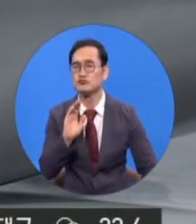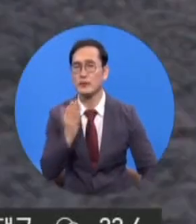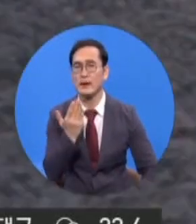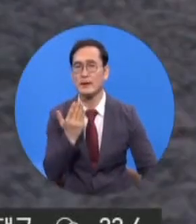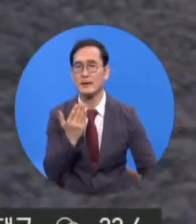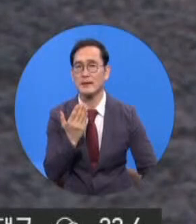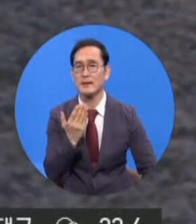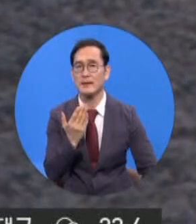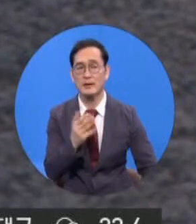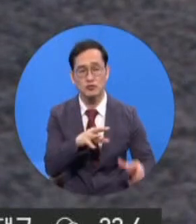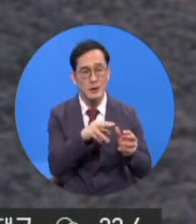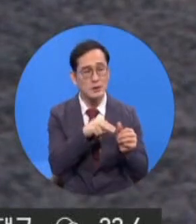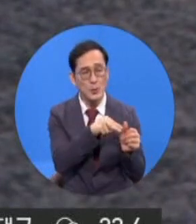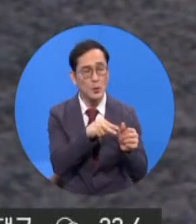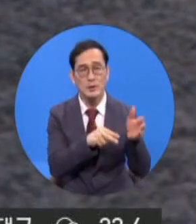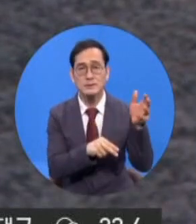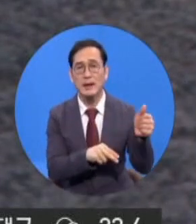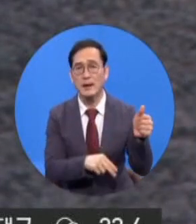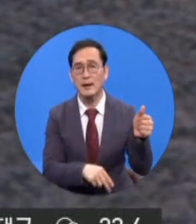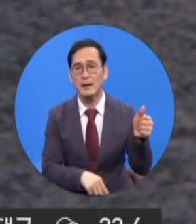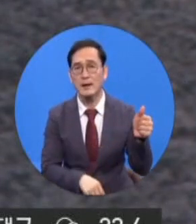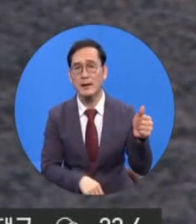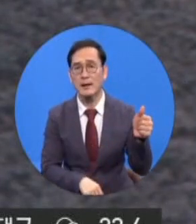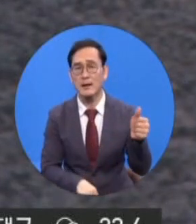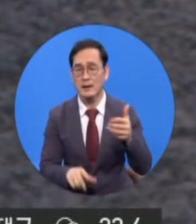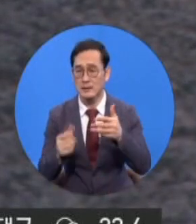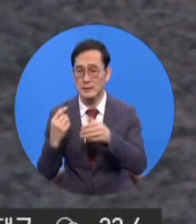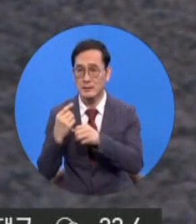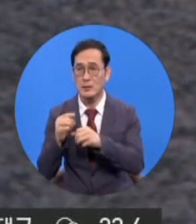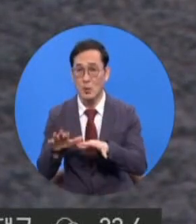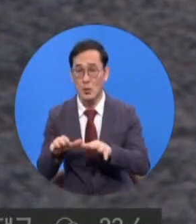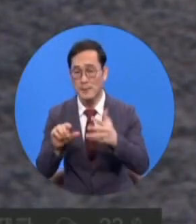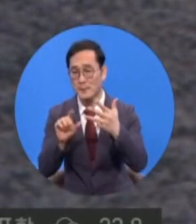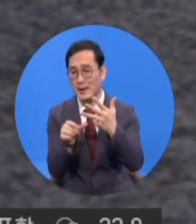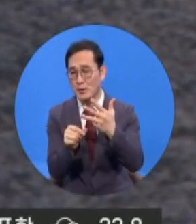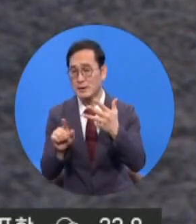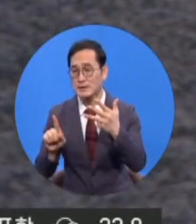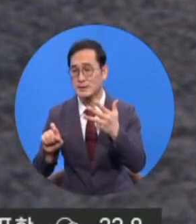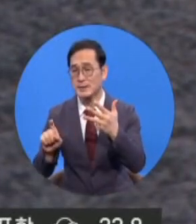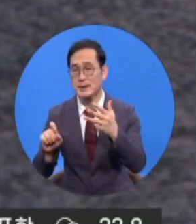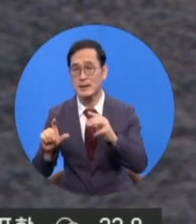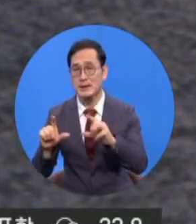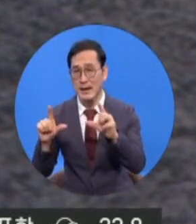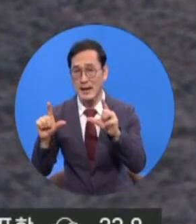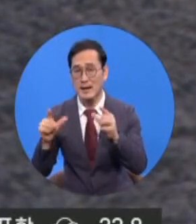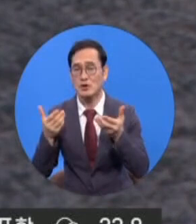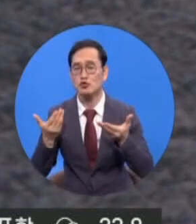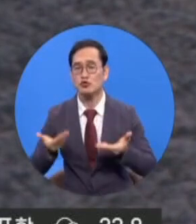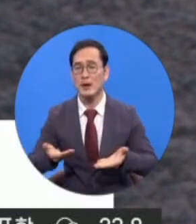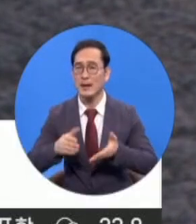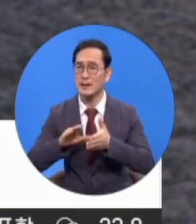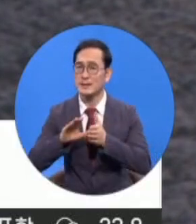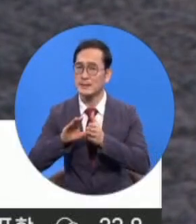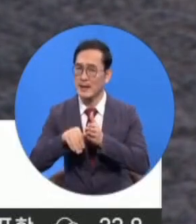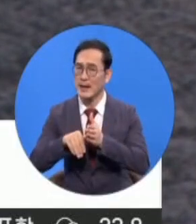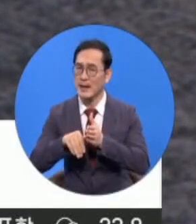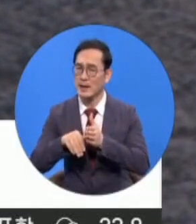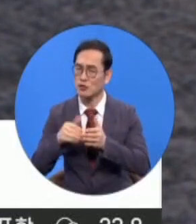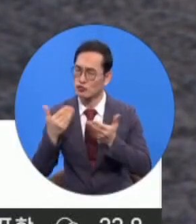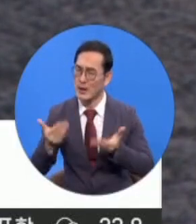국정원장 인데 8월 10일이 가 작년 2 아아 올해 줘봐 에 10일이면 휴가철이 기도 하지만